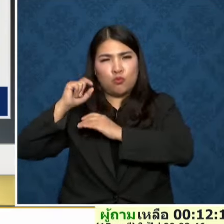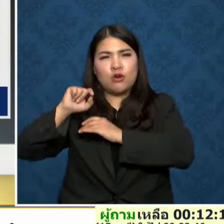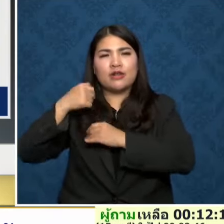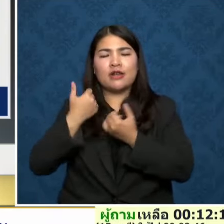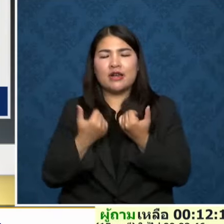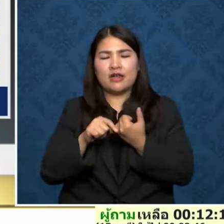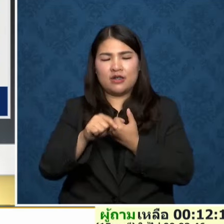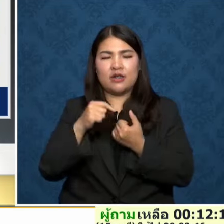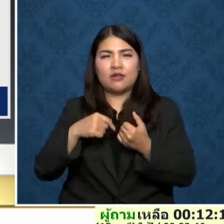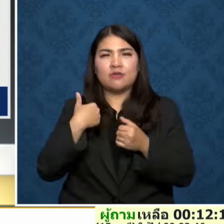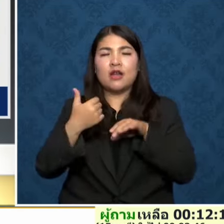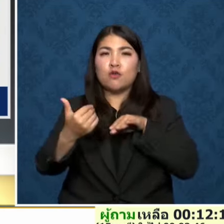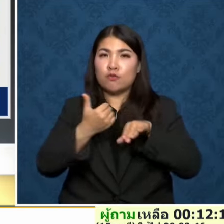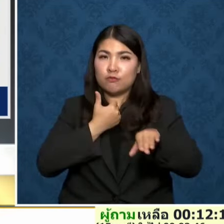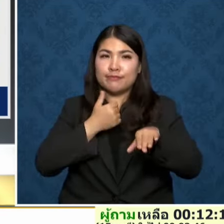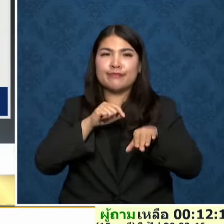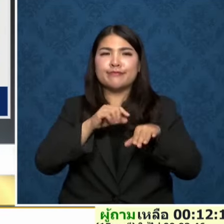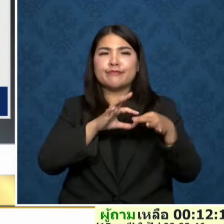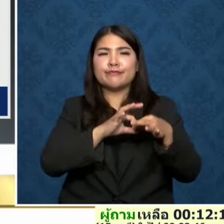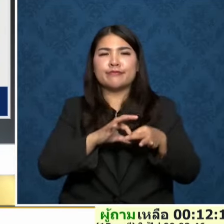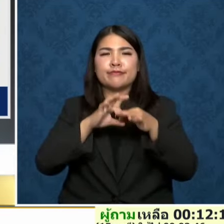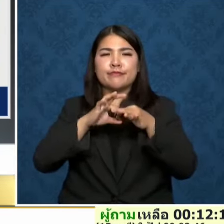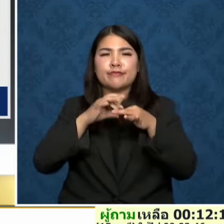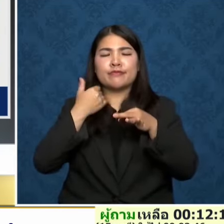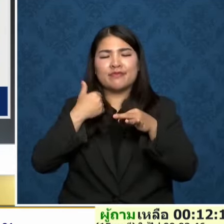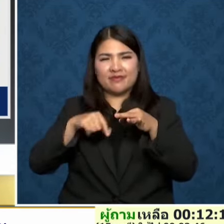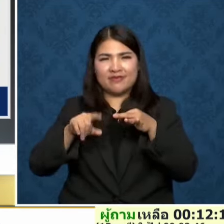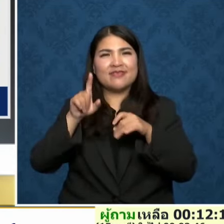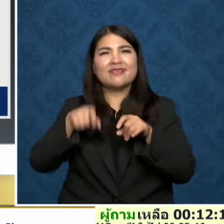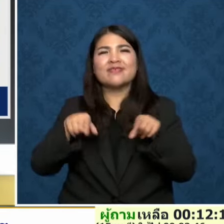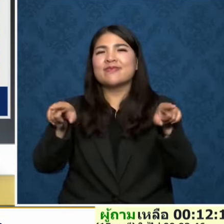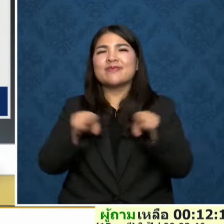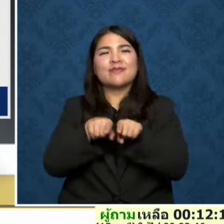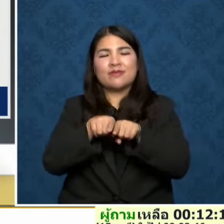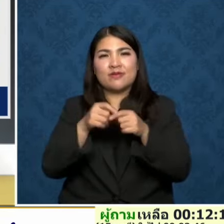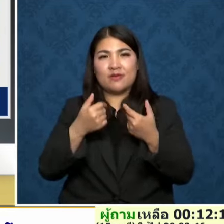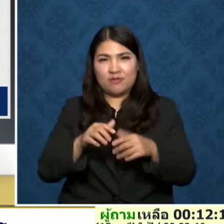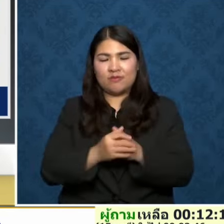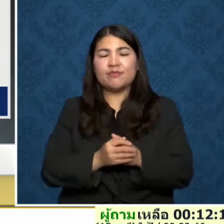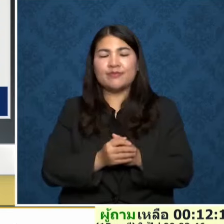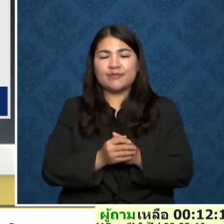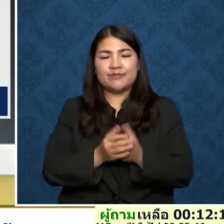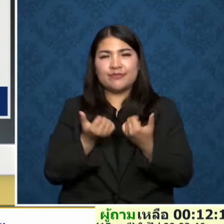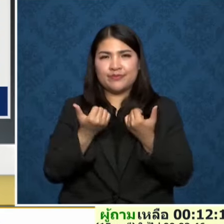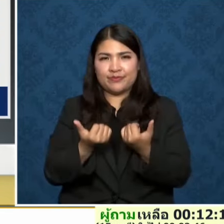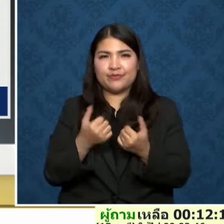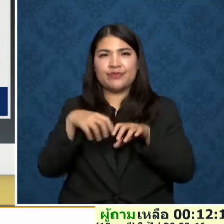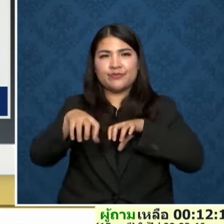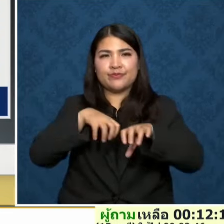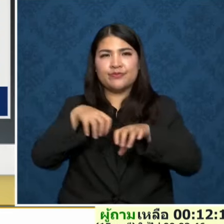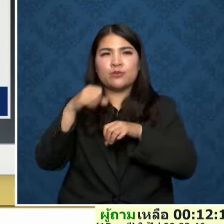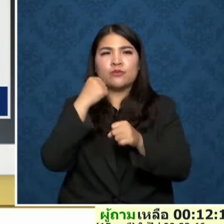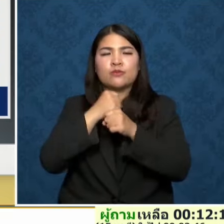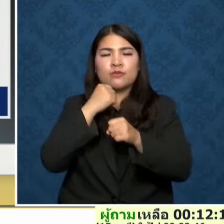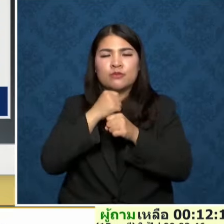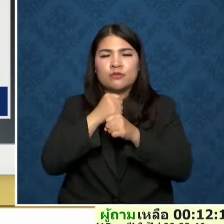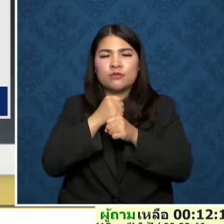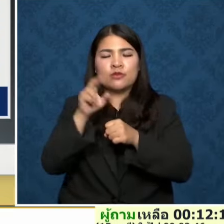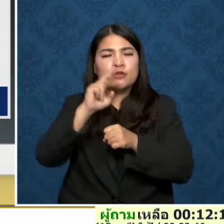า